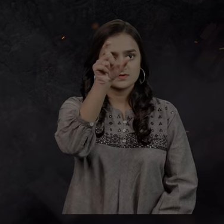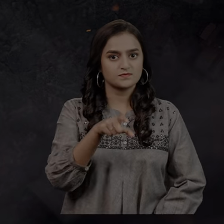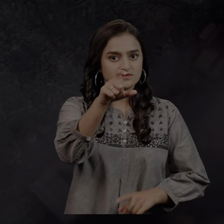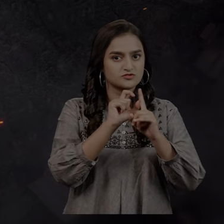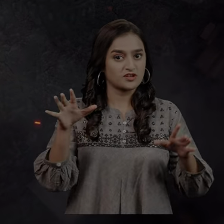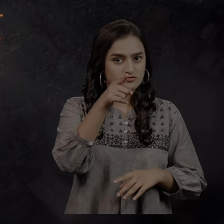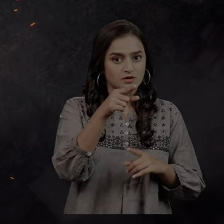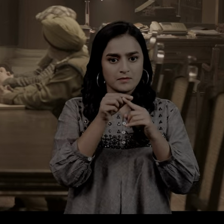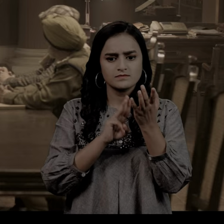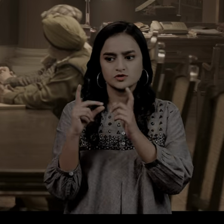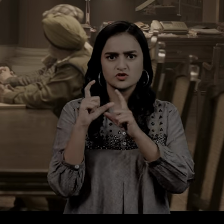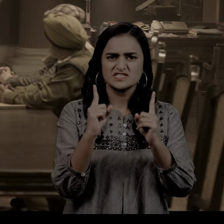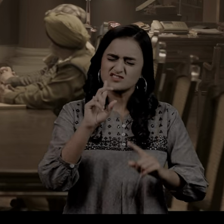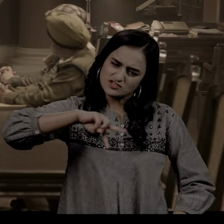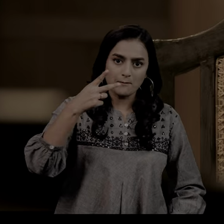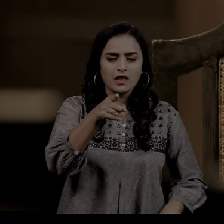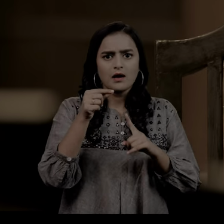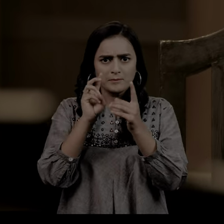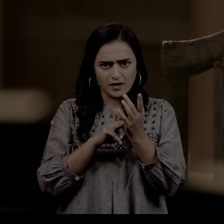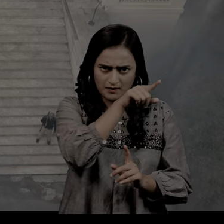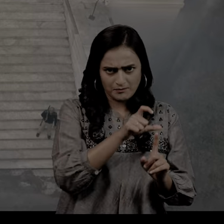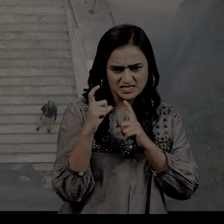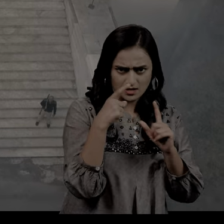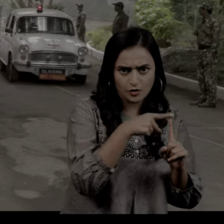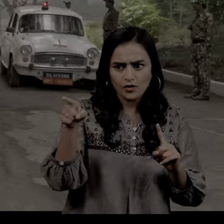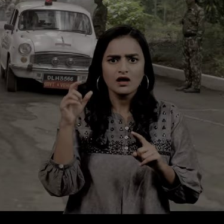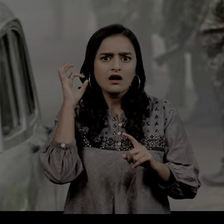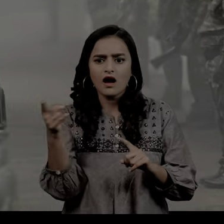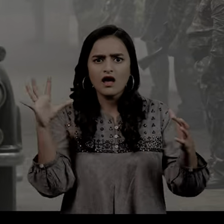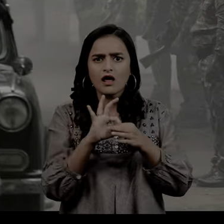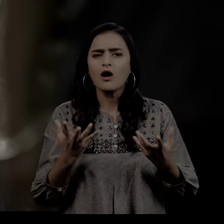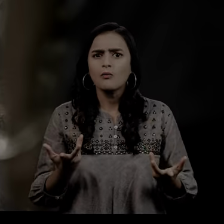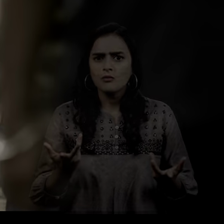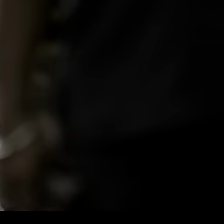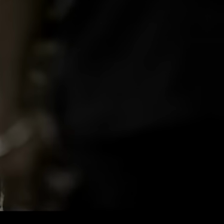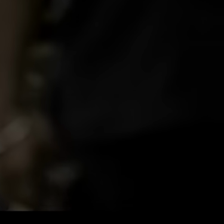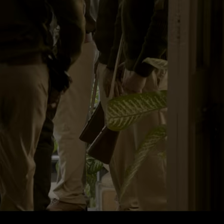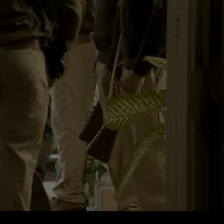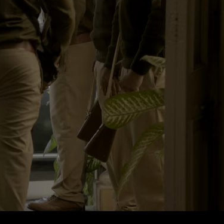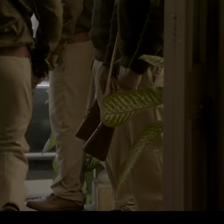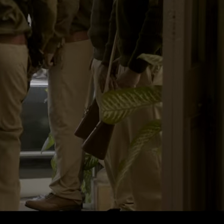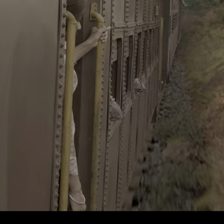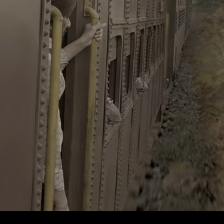This guy is a serious threat. PM security beef up chandi. Tiger Nageshwar Rao ki PM personal security ki hai sir samman.